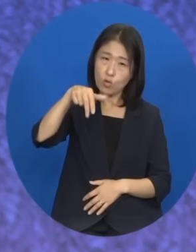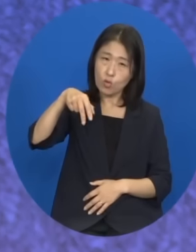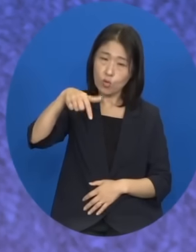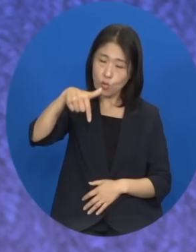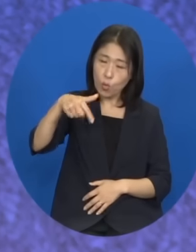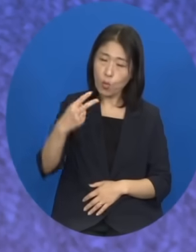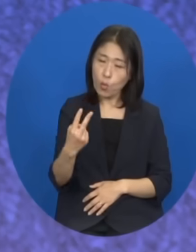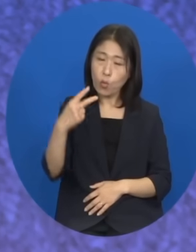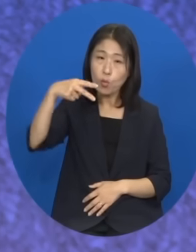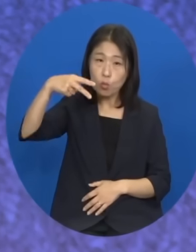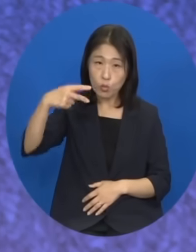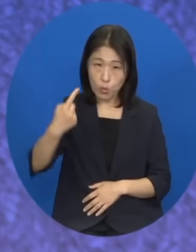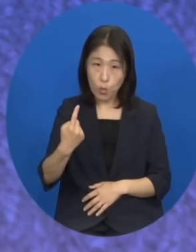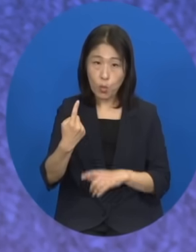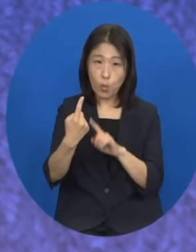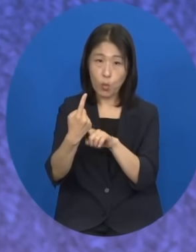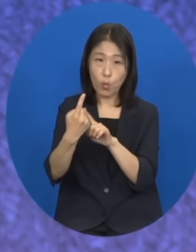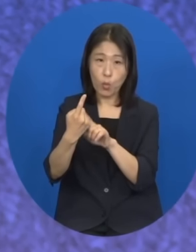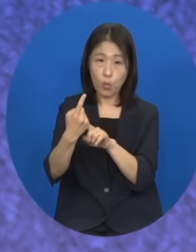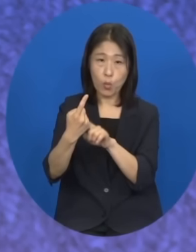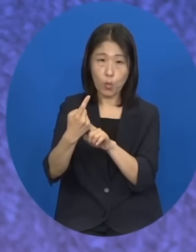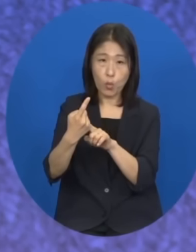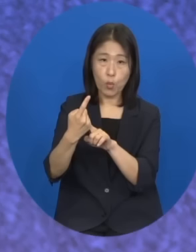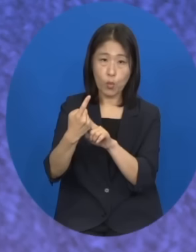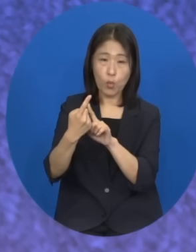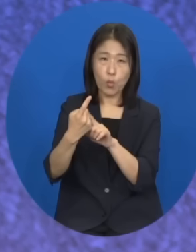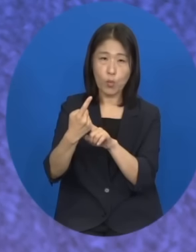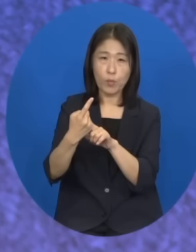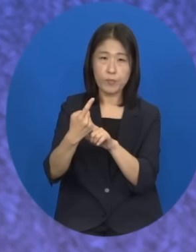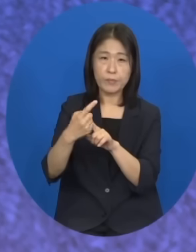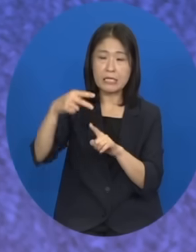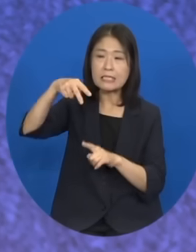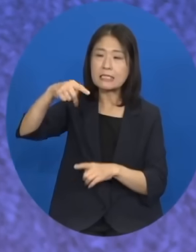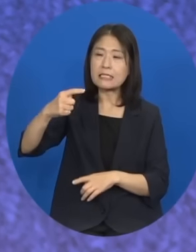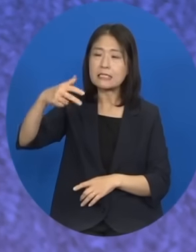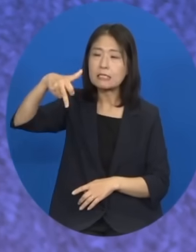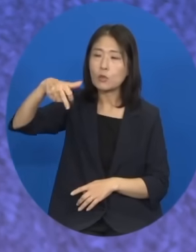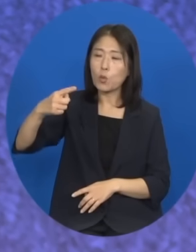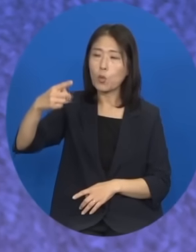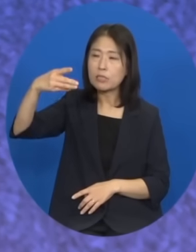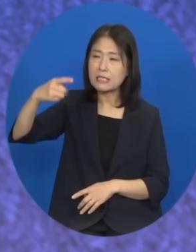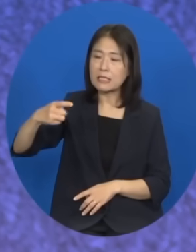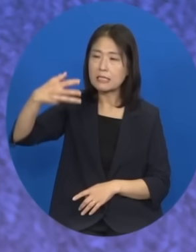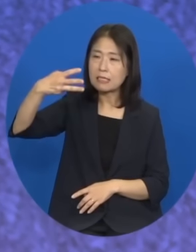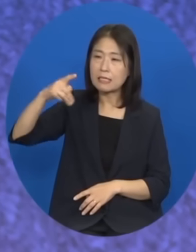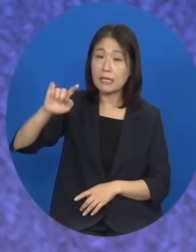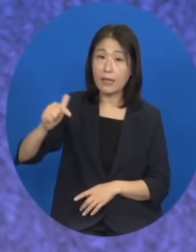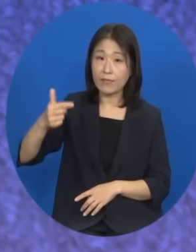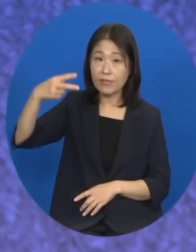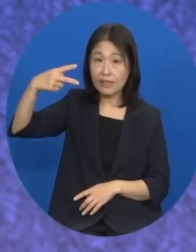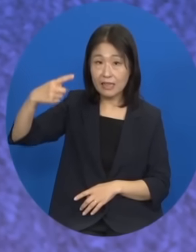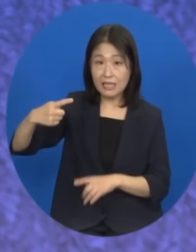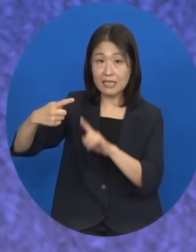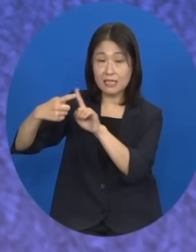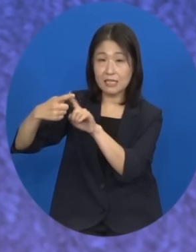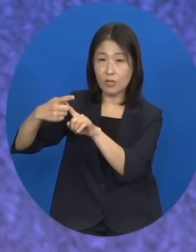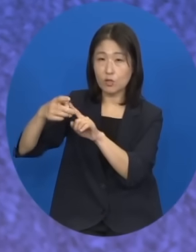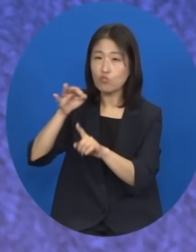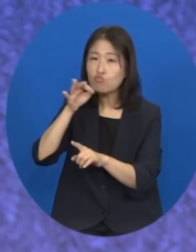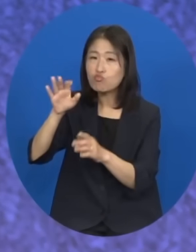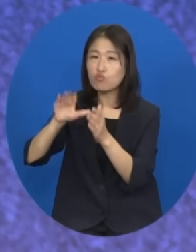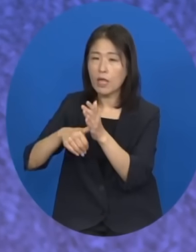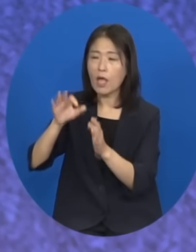들어보셨어요. 영국, 잉글랜드에서는 청교도들이고 스코틀랜드에서는 똑같은 믿음을 가지고 있는 사람을